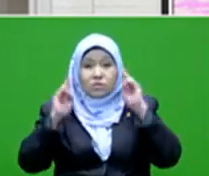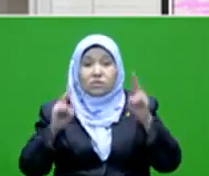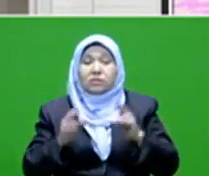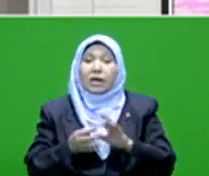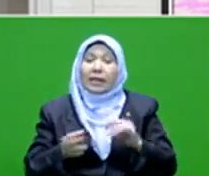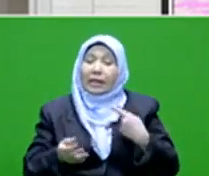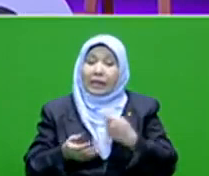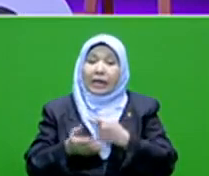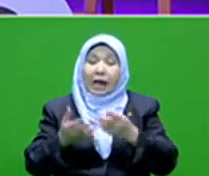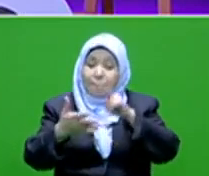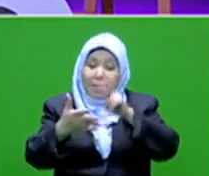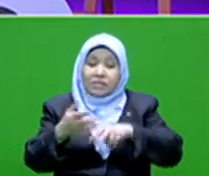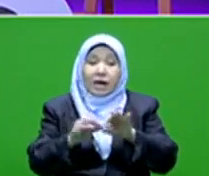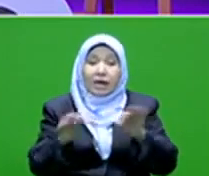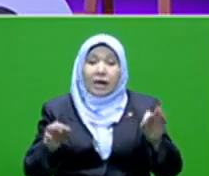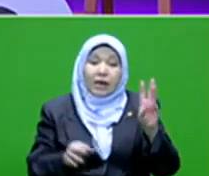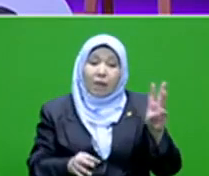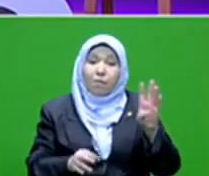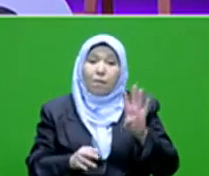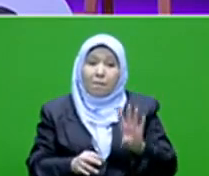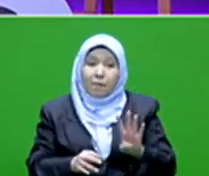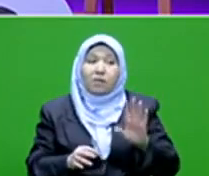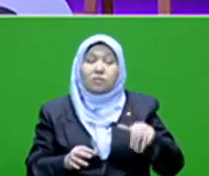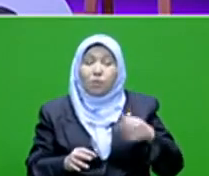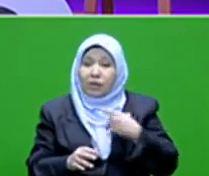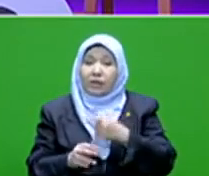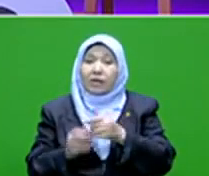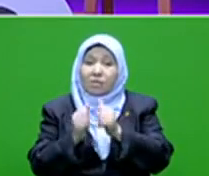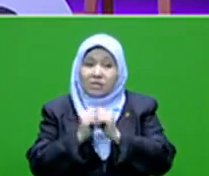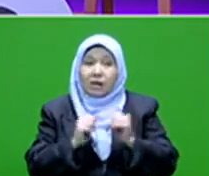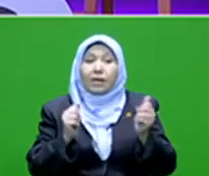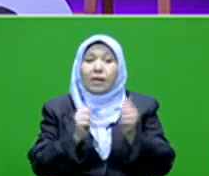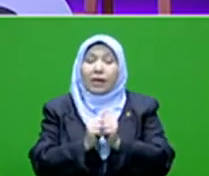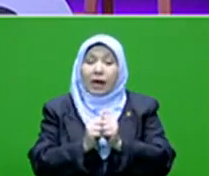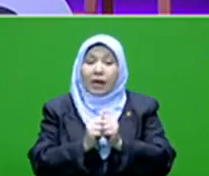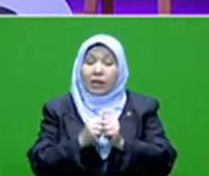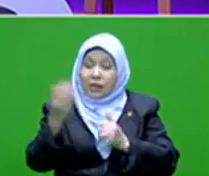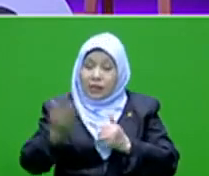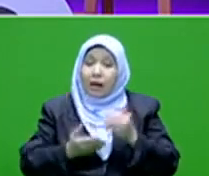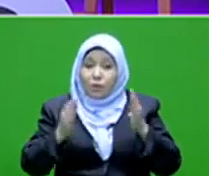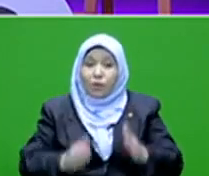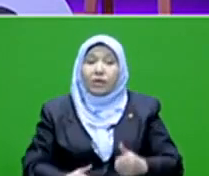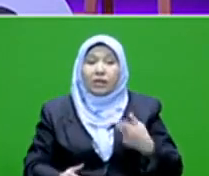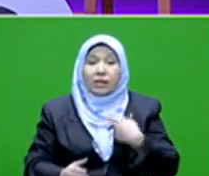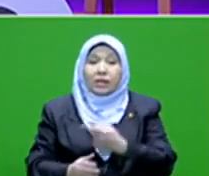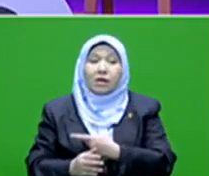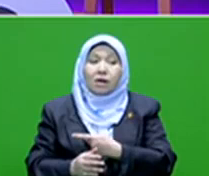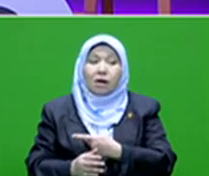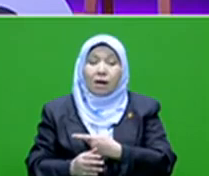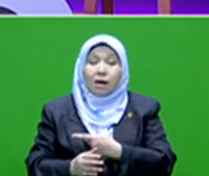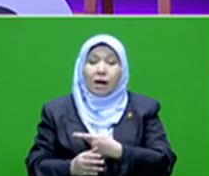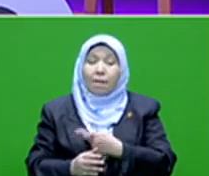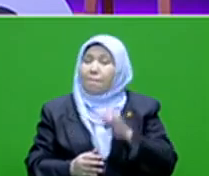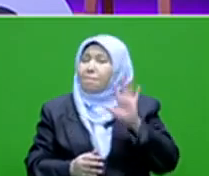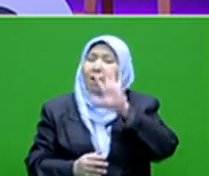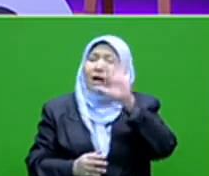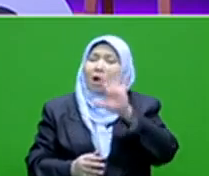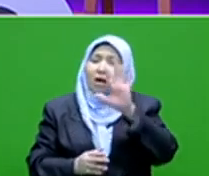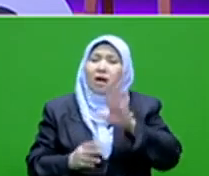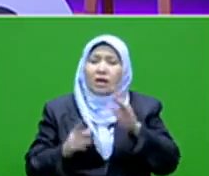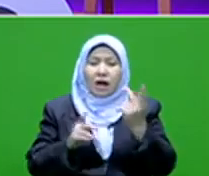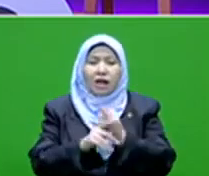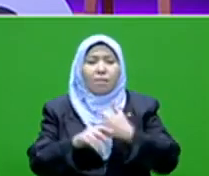nak baca ayat 64 sebelum kita bersama dengan tetamu kita. Memanglah sinar penonton sekian, bayangkan kali pertama